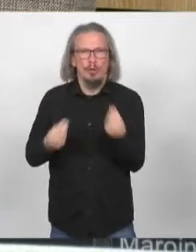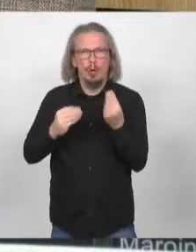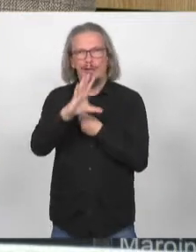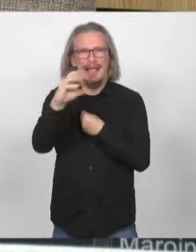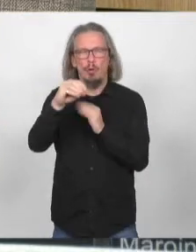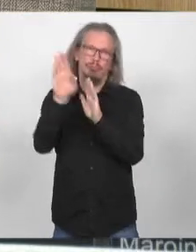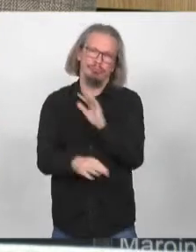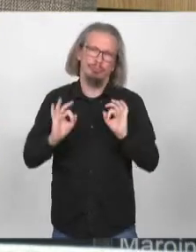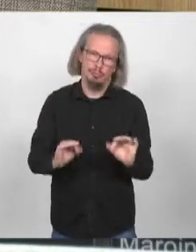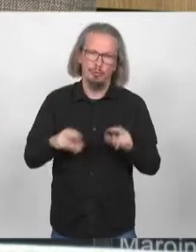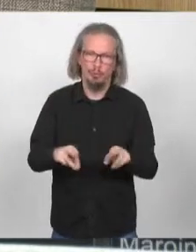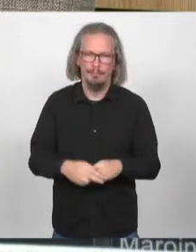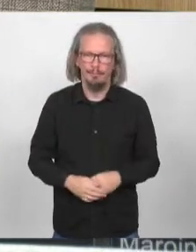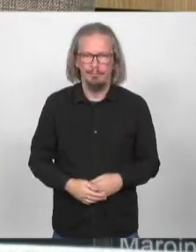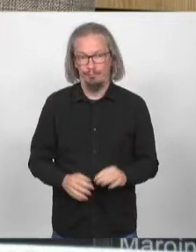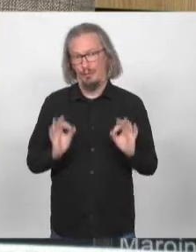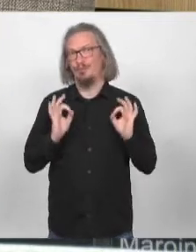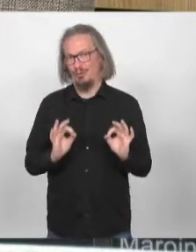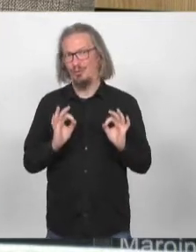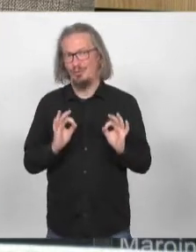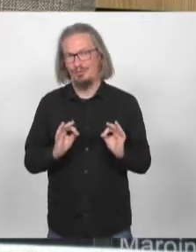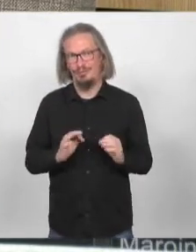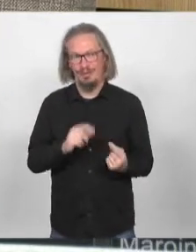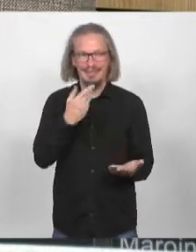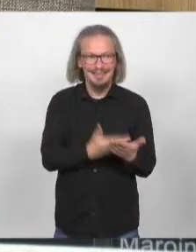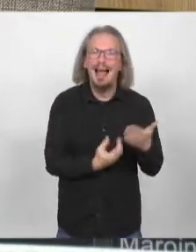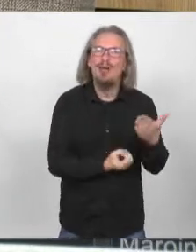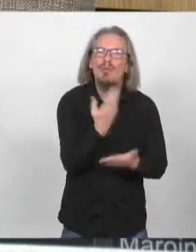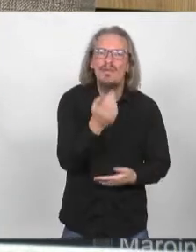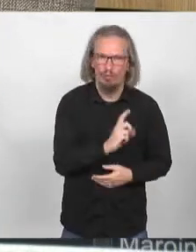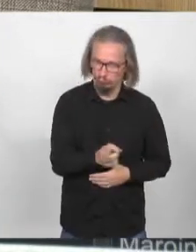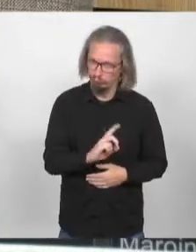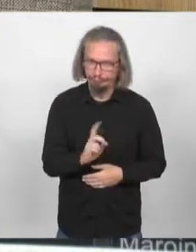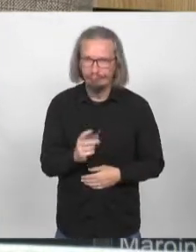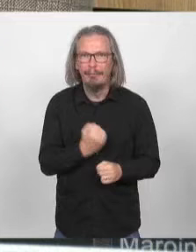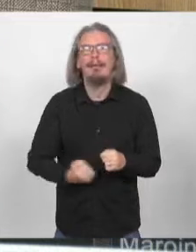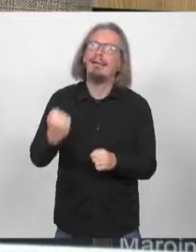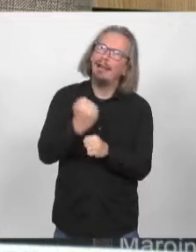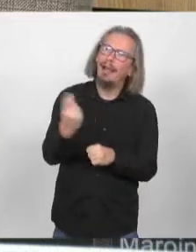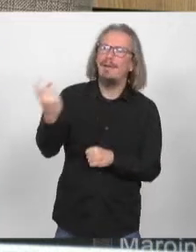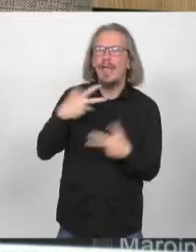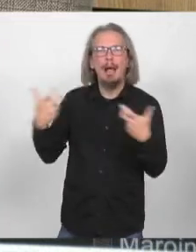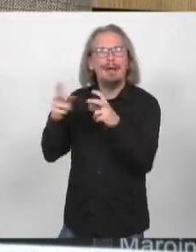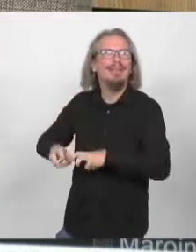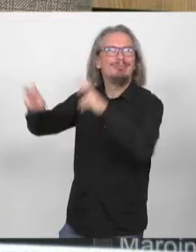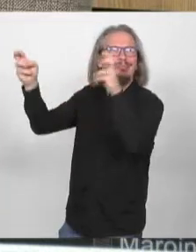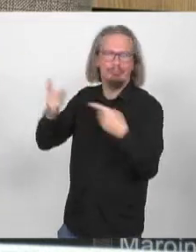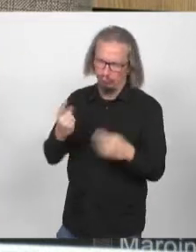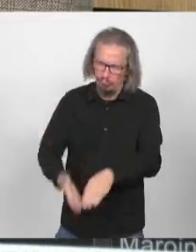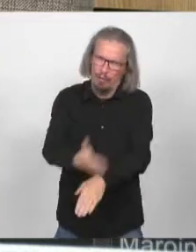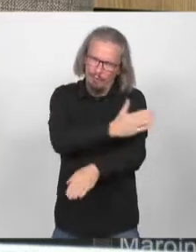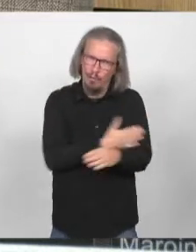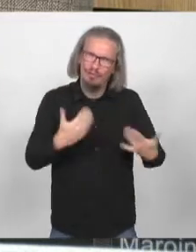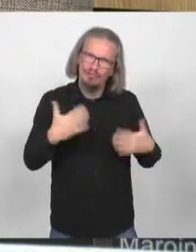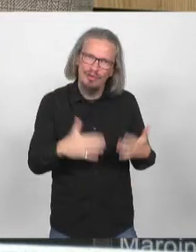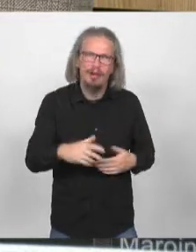carbone. Et pour cause, l'impératif de sobriété n'est pas nouveau. Il n'est pas né avec l'explosion des coûts de l'énergie. Il vient de ce que nous